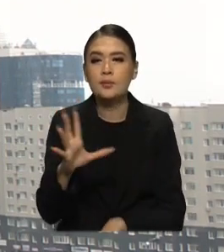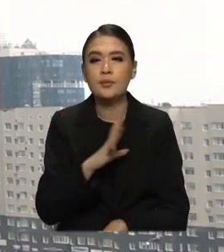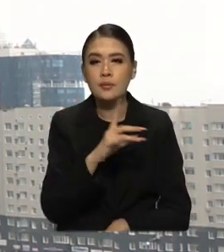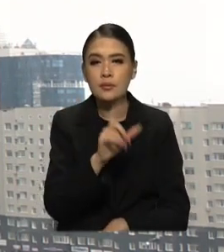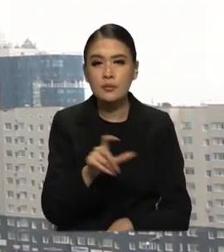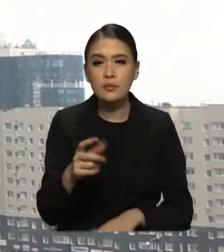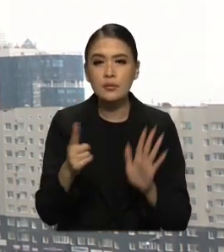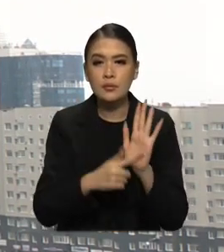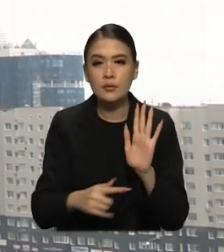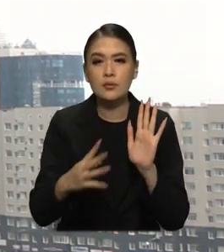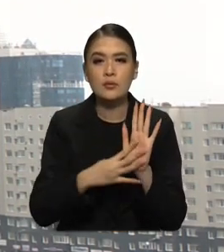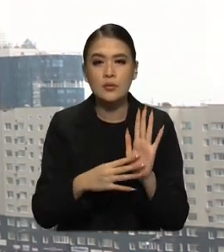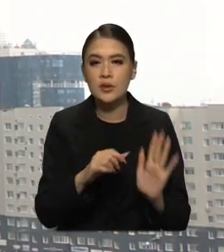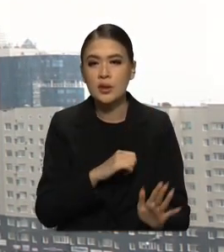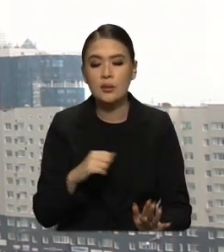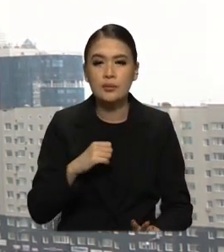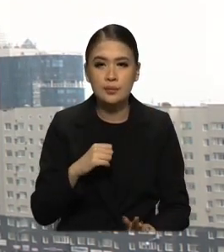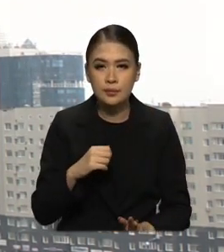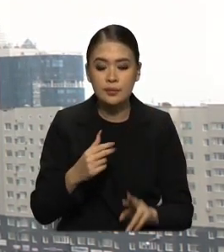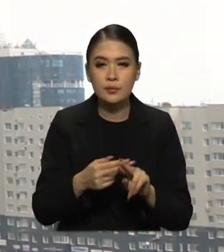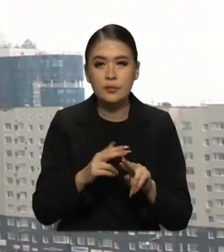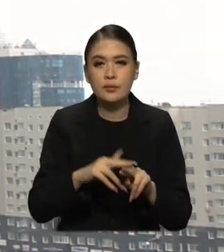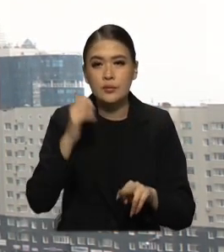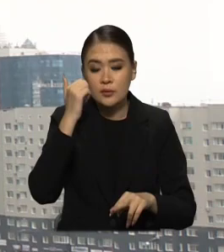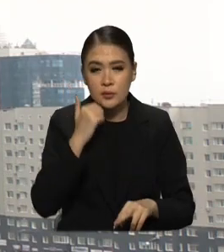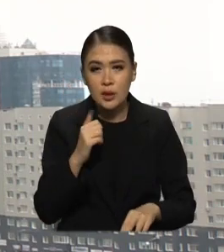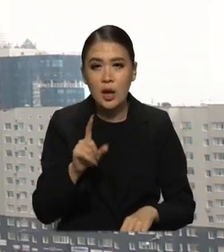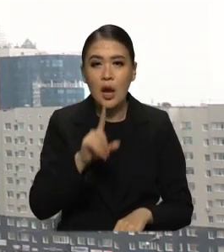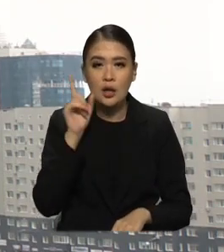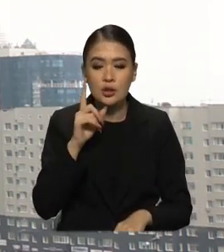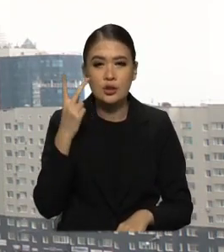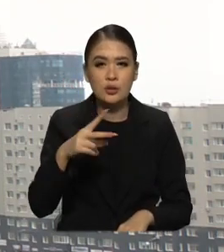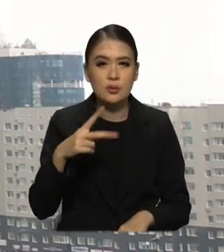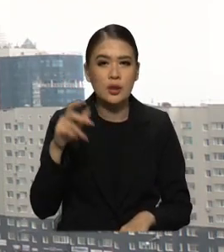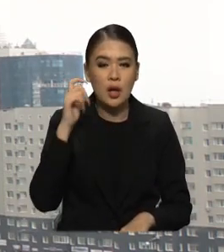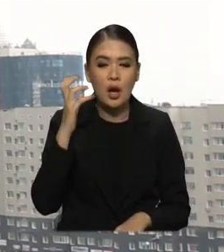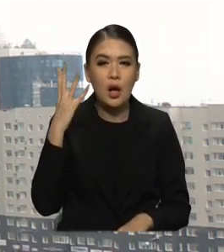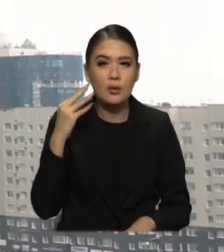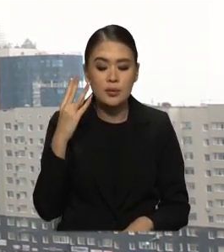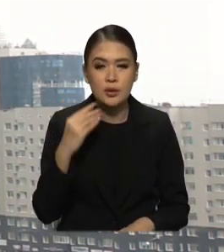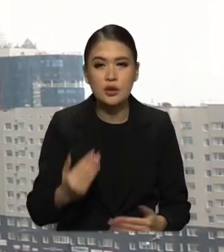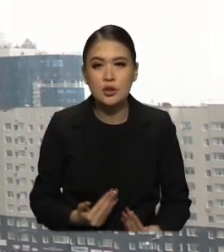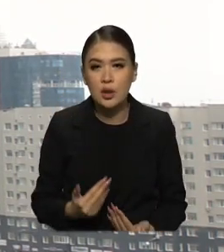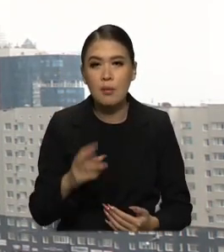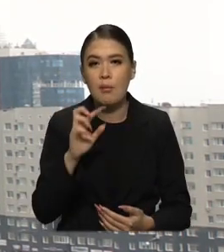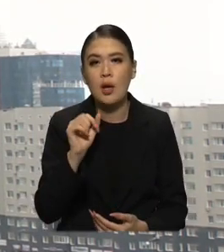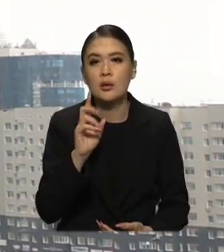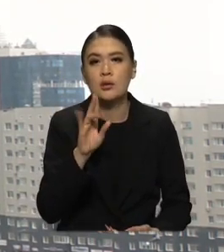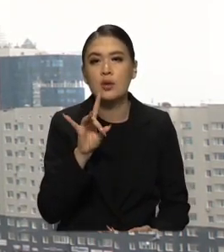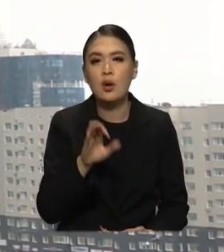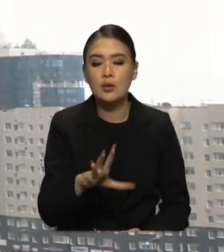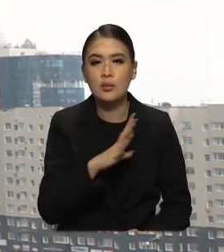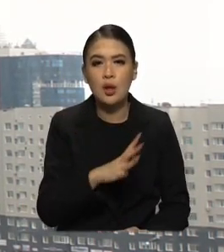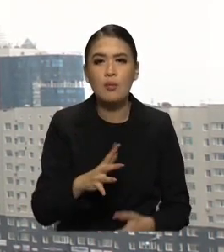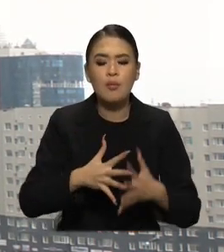жастағысы 79-да, ол Қызылорда облысында тұрады. Ал ең жасы 20 жасар алматылық азамат. Сондай ақ банкрот болғандардың көбі ер